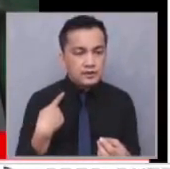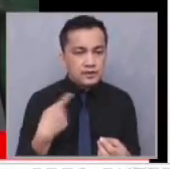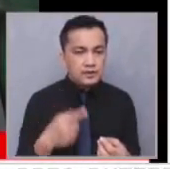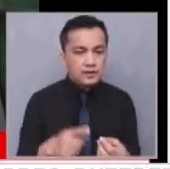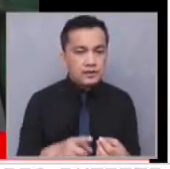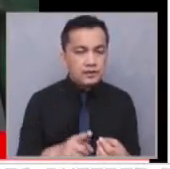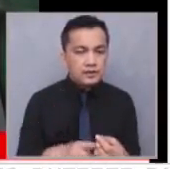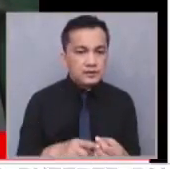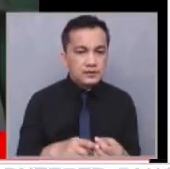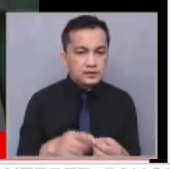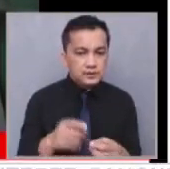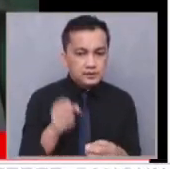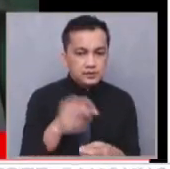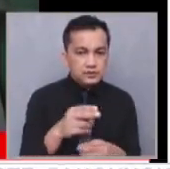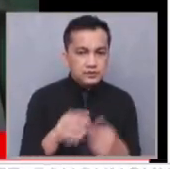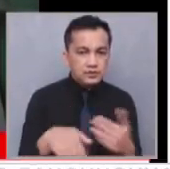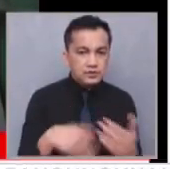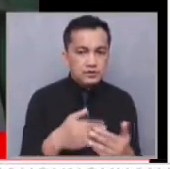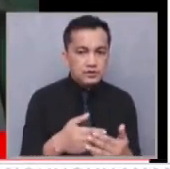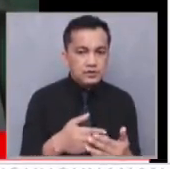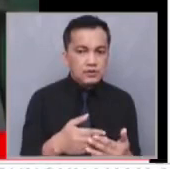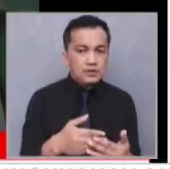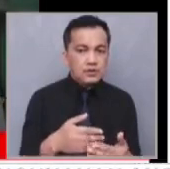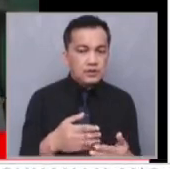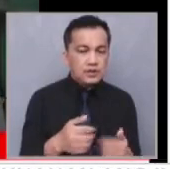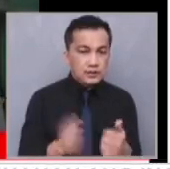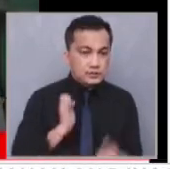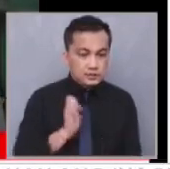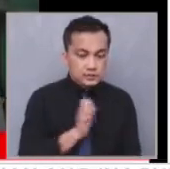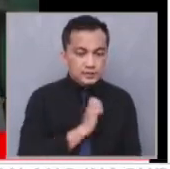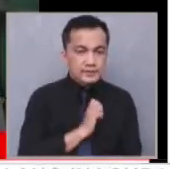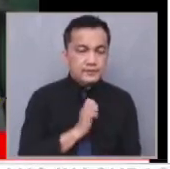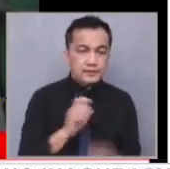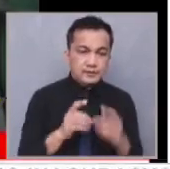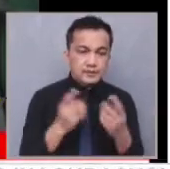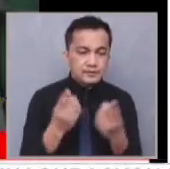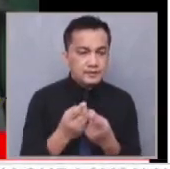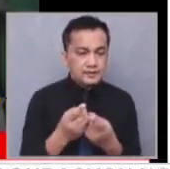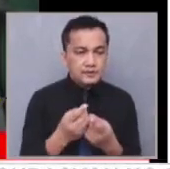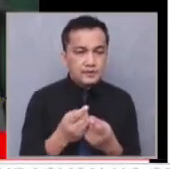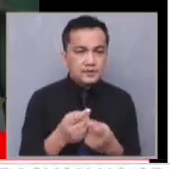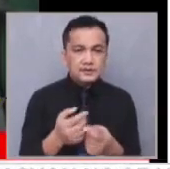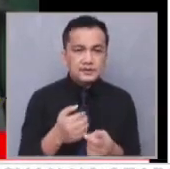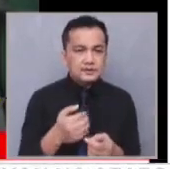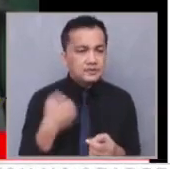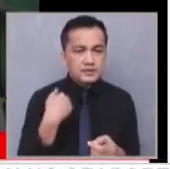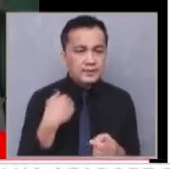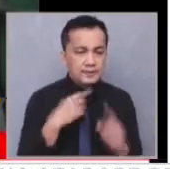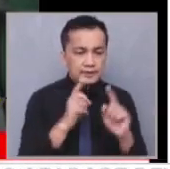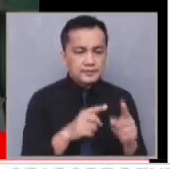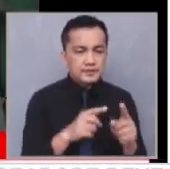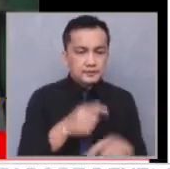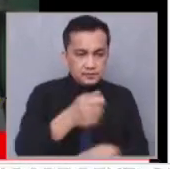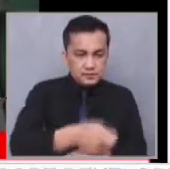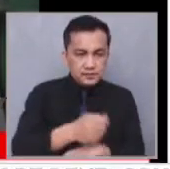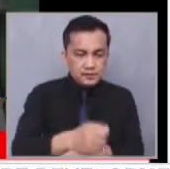directive to all officials of the executive department to no longer attend the subject hearings of the Blue Ribbon